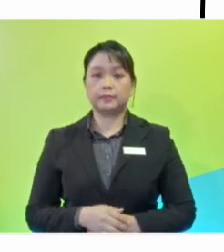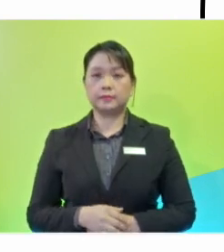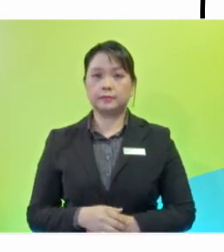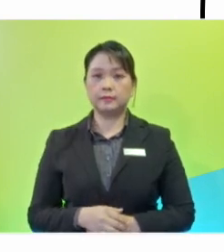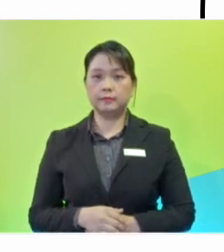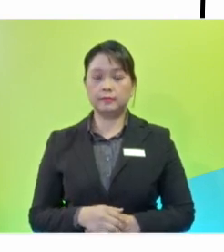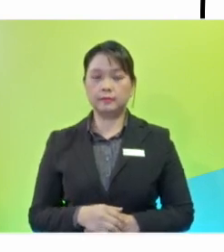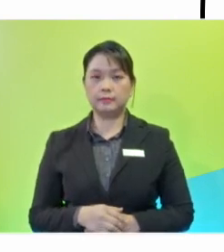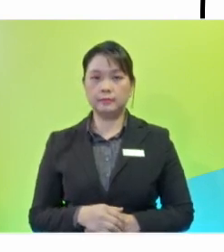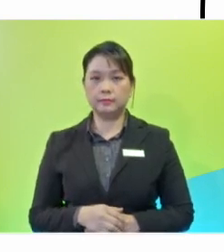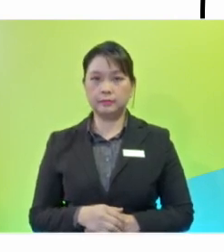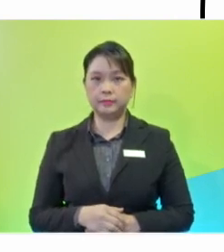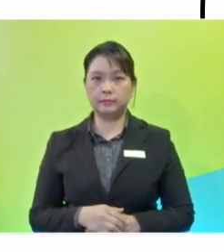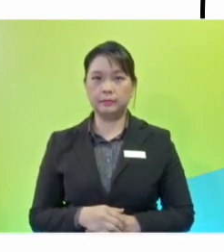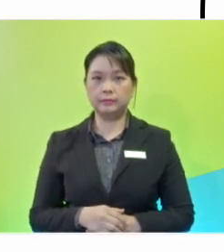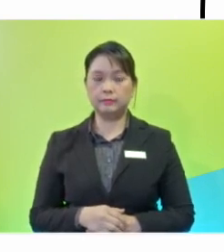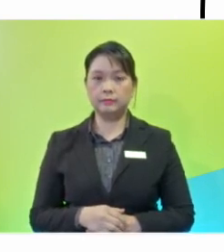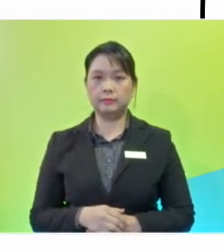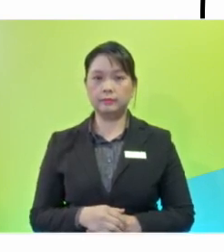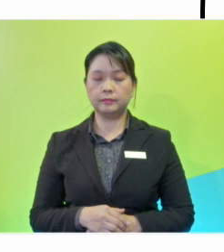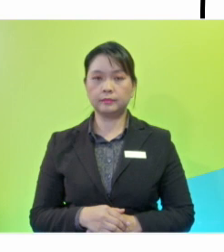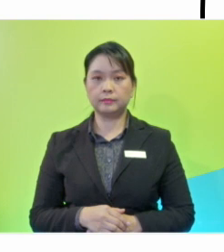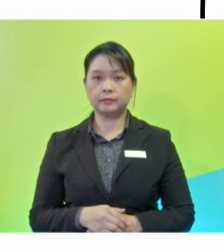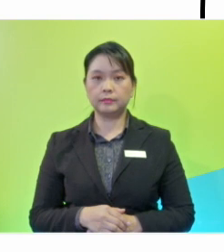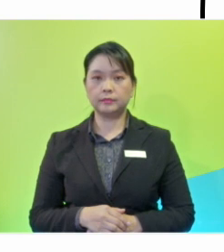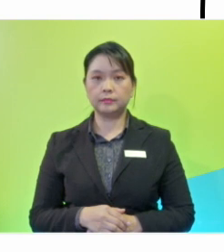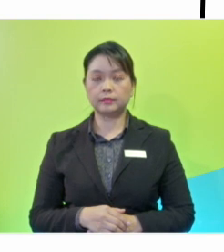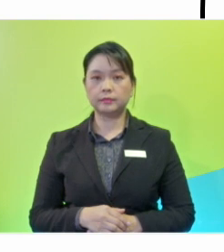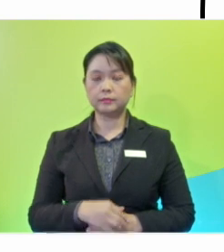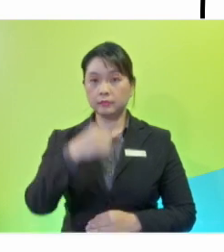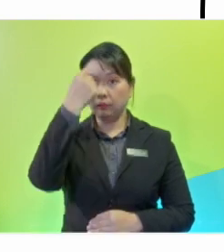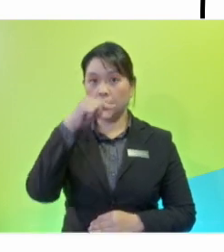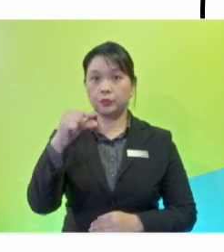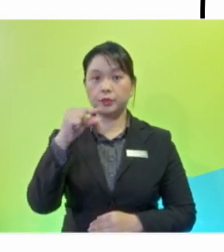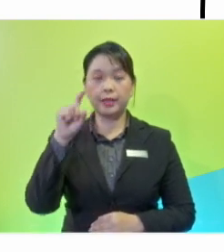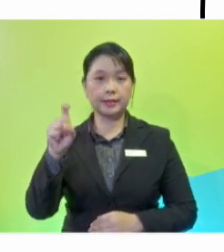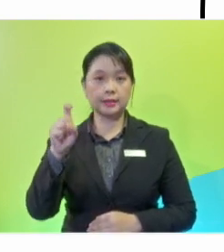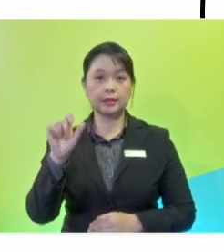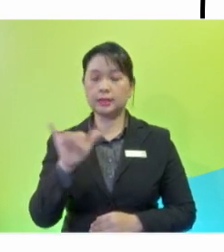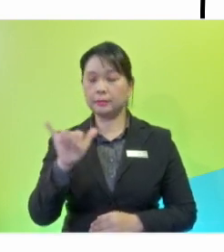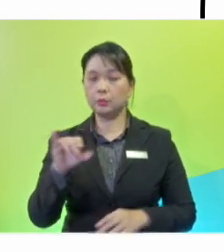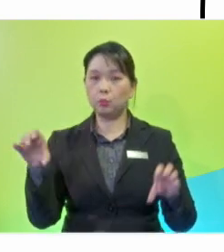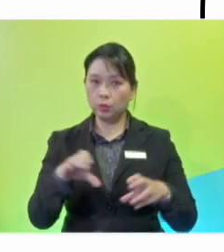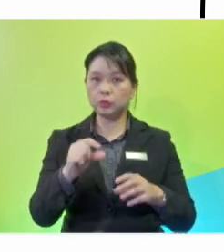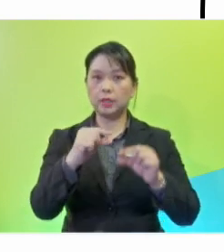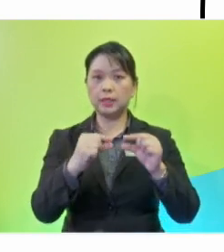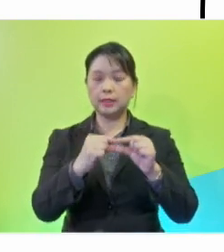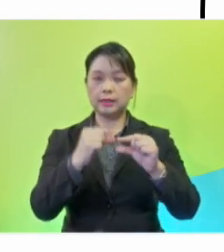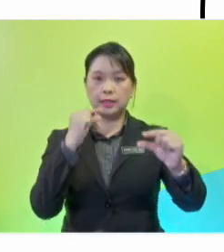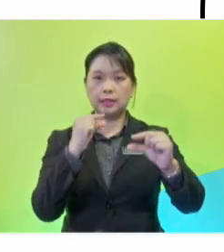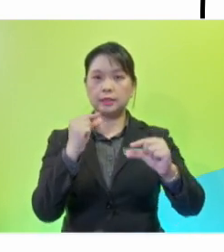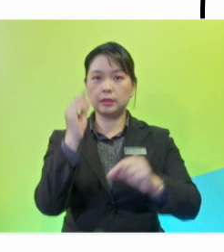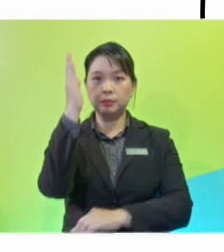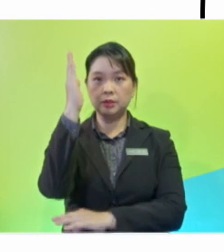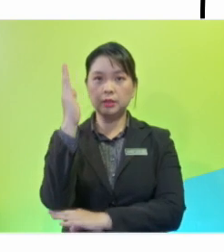titik istilahnya di situ oke dan untuk GX kita buat juga untuk mencancang Oke kita ada dua